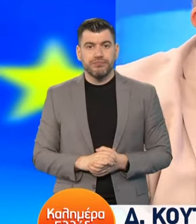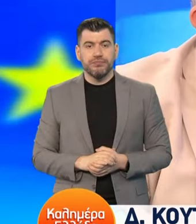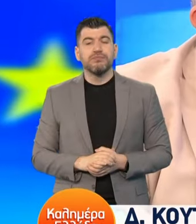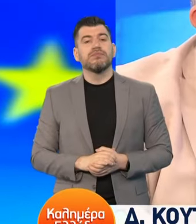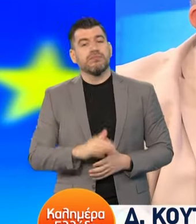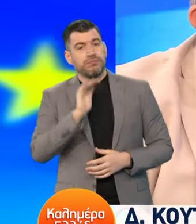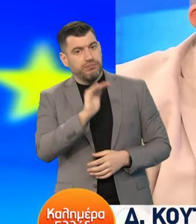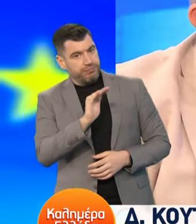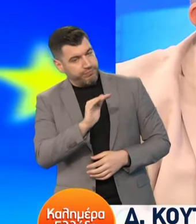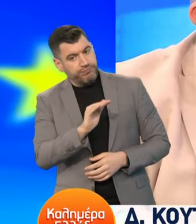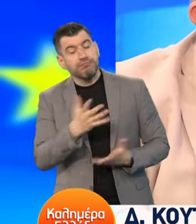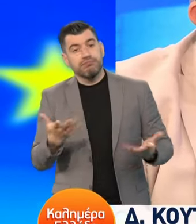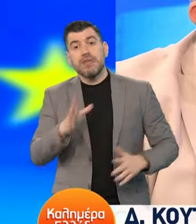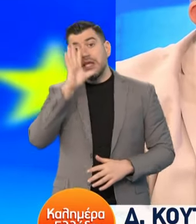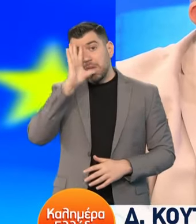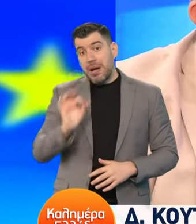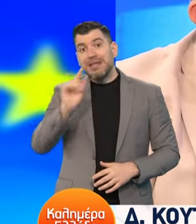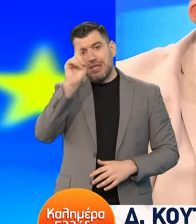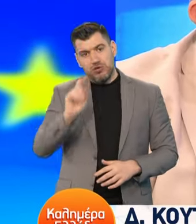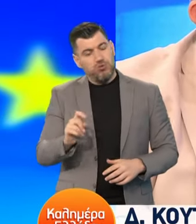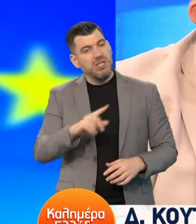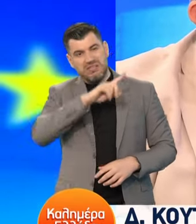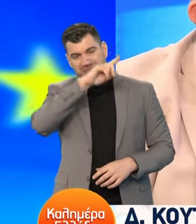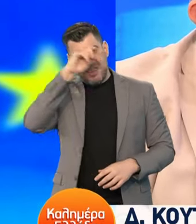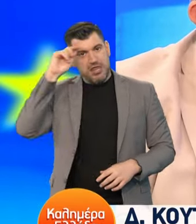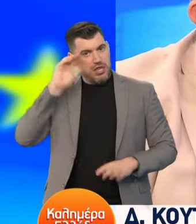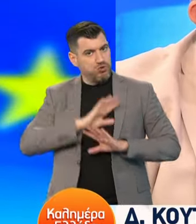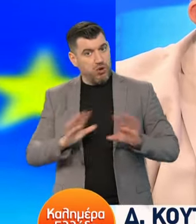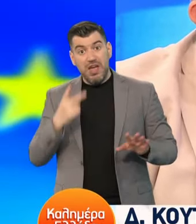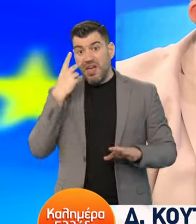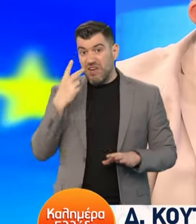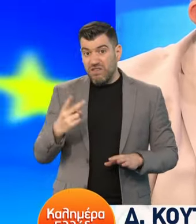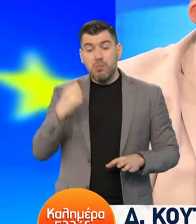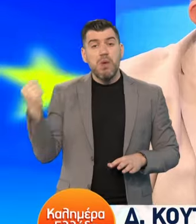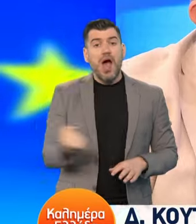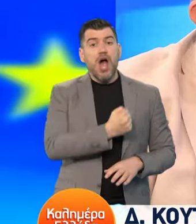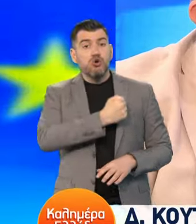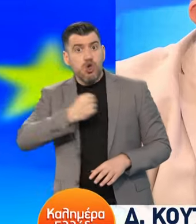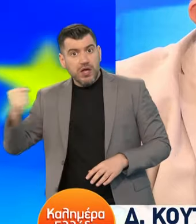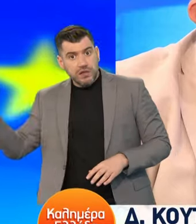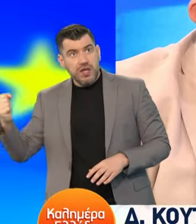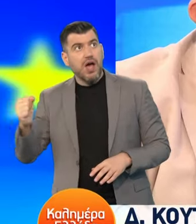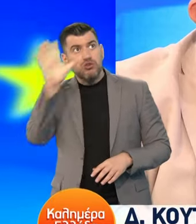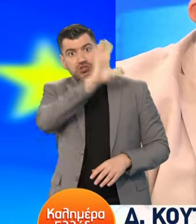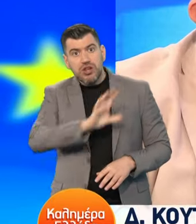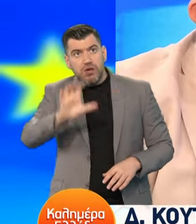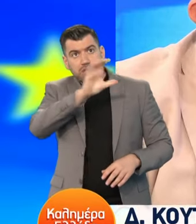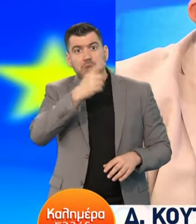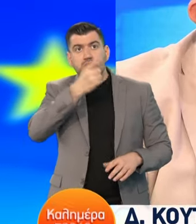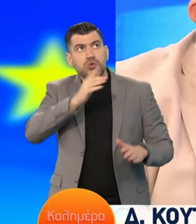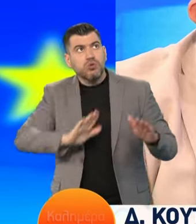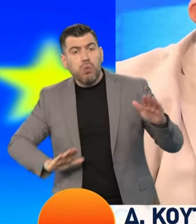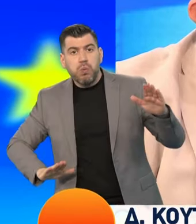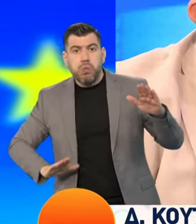διαφορετική. Δηλαδή τι, έχουμε την άνοδο της ακροδεξιάς στην Ευρώπη και βλέπουμε ότι μία μετά την άλλη οι ευρωπαϊκές